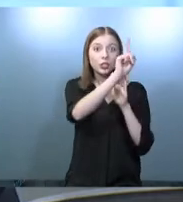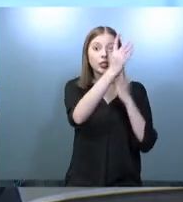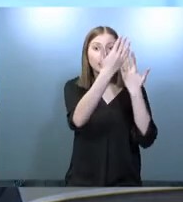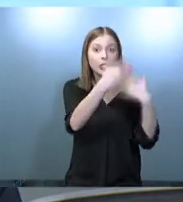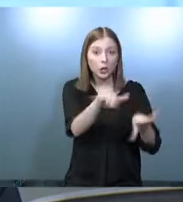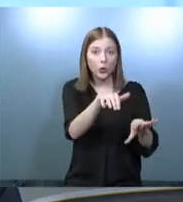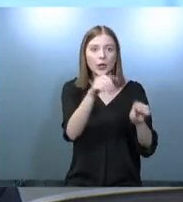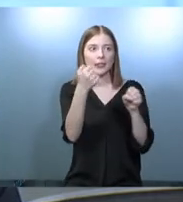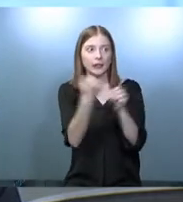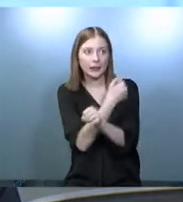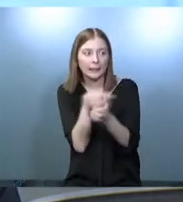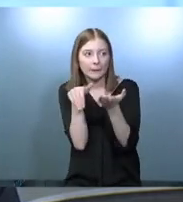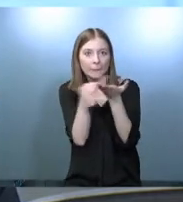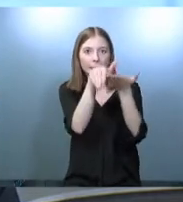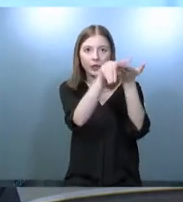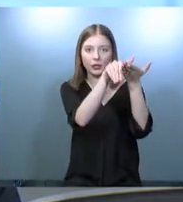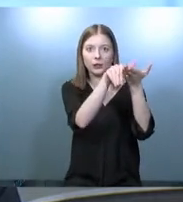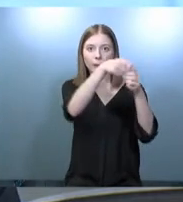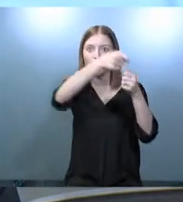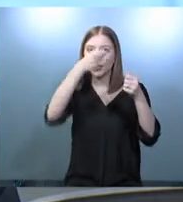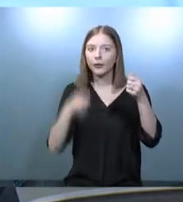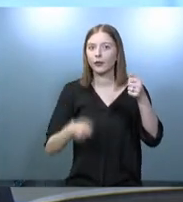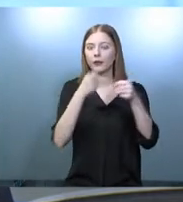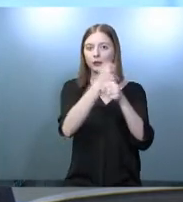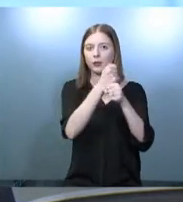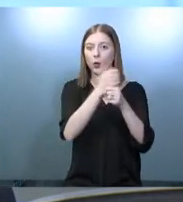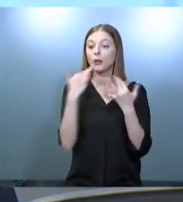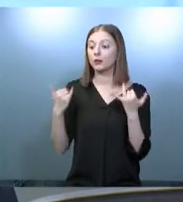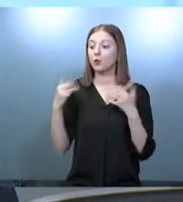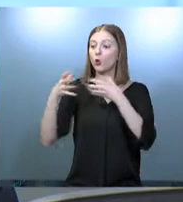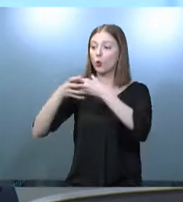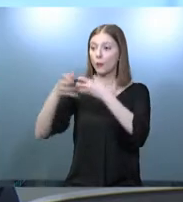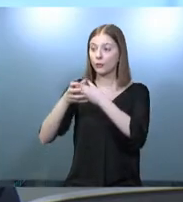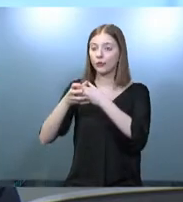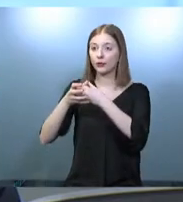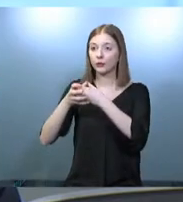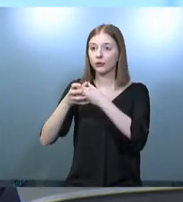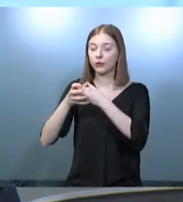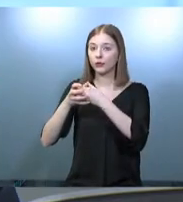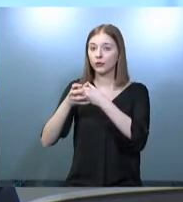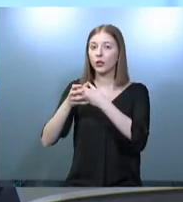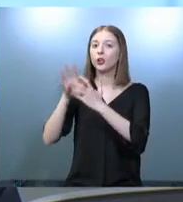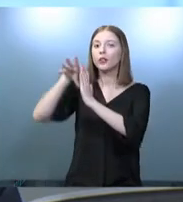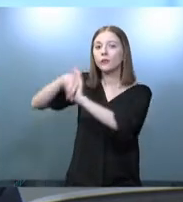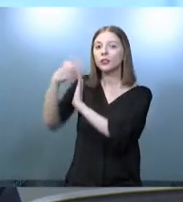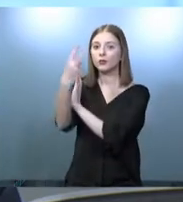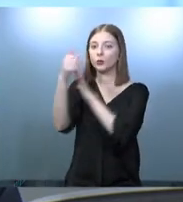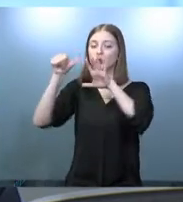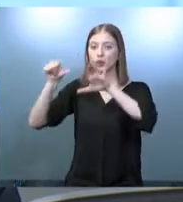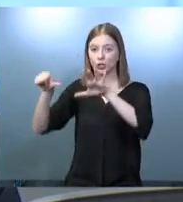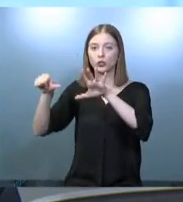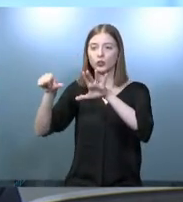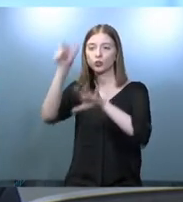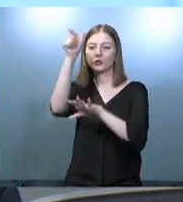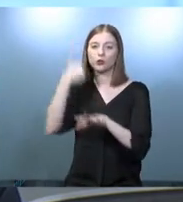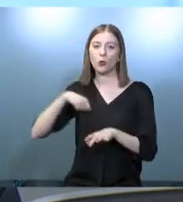darėm. Dėl šitos priežasties turbūt dabartinė komanda, kuri yra sukurta iš 26 narių, tai yra tikrai stipri